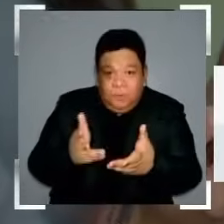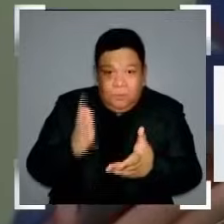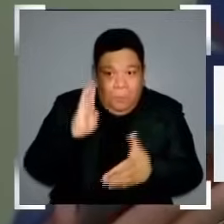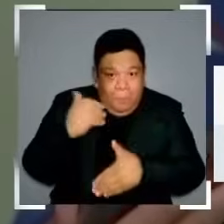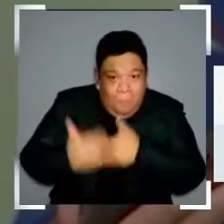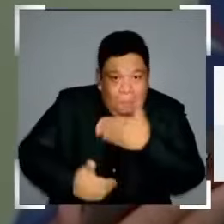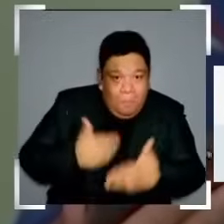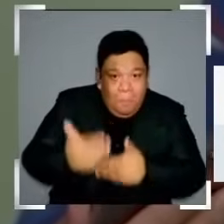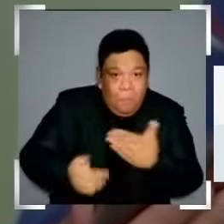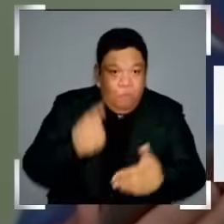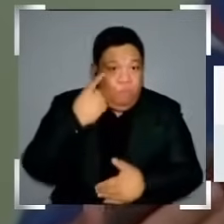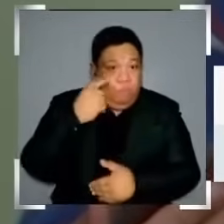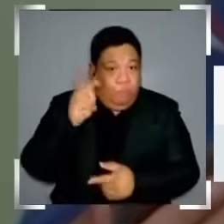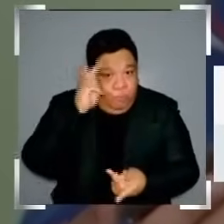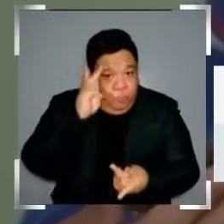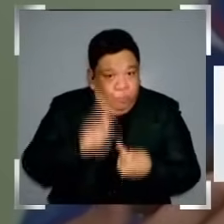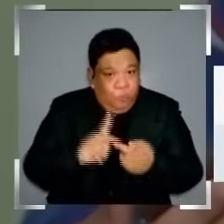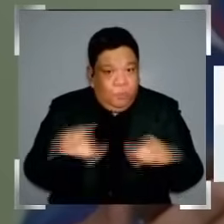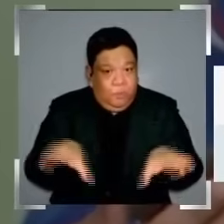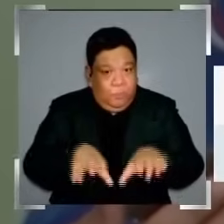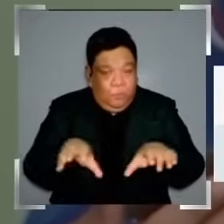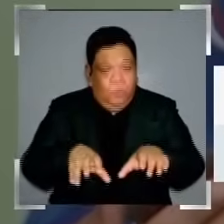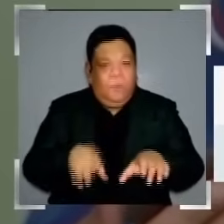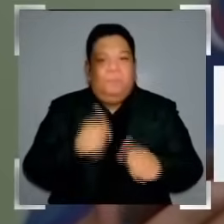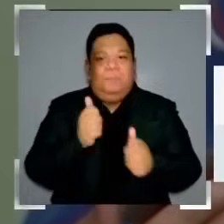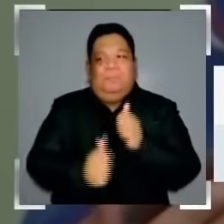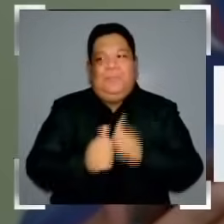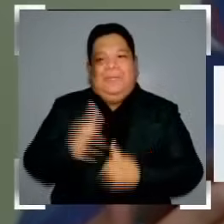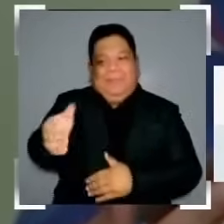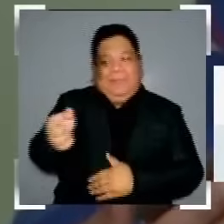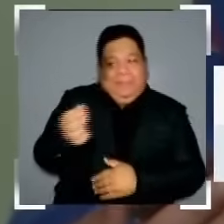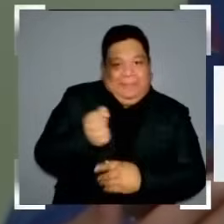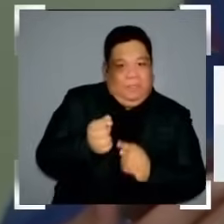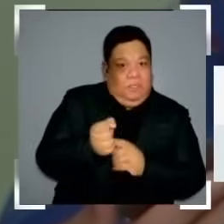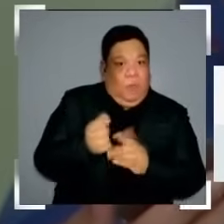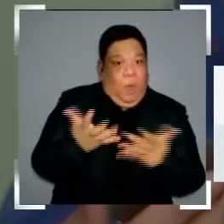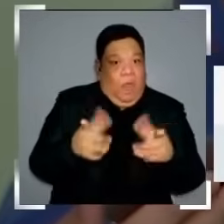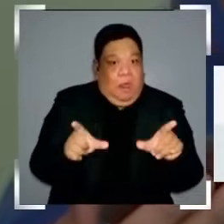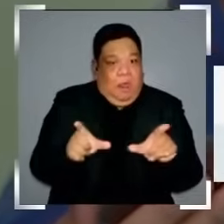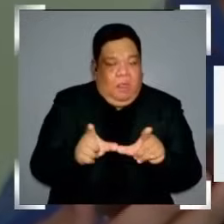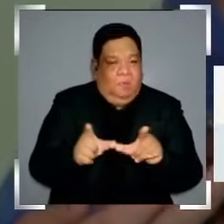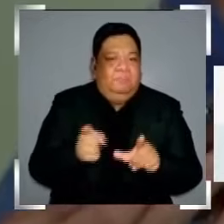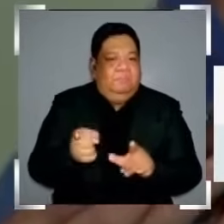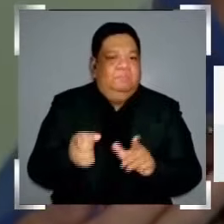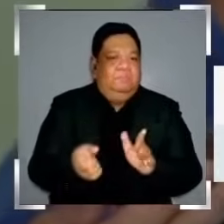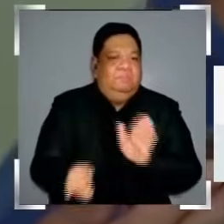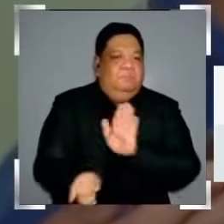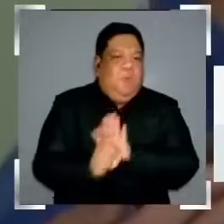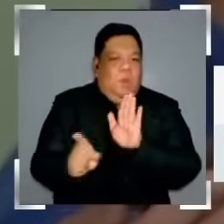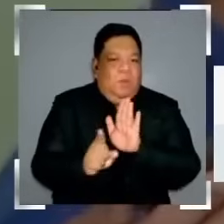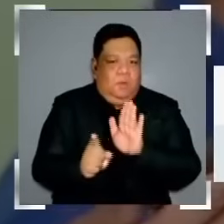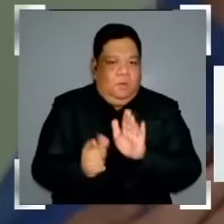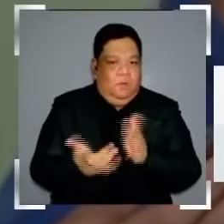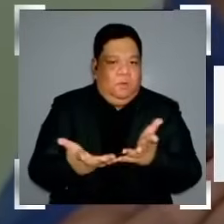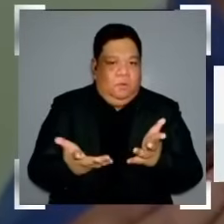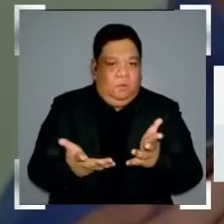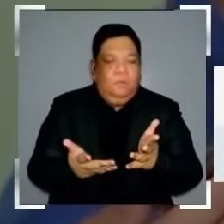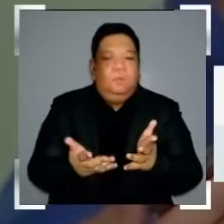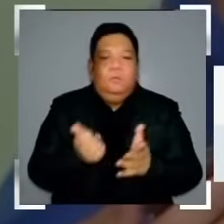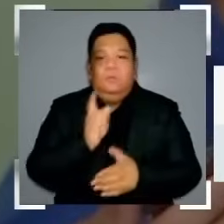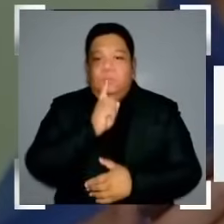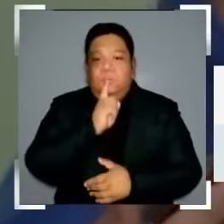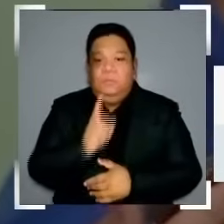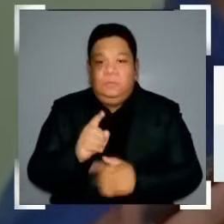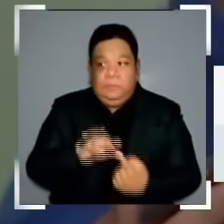trabaho, yan ay recruitment at kung walang lisensya, illegal recruitment ang tawag doon. Lalo na kung may pinapataw